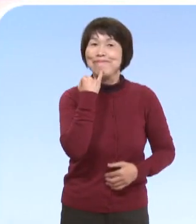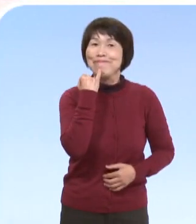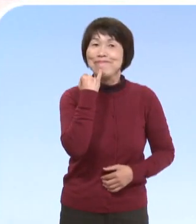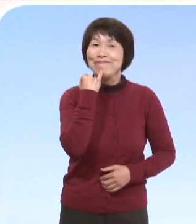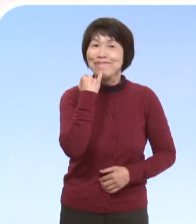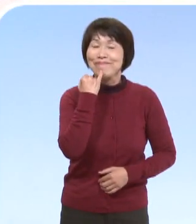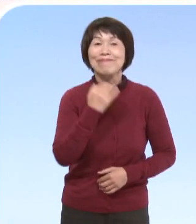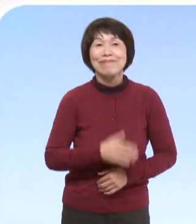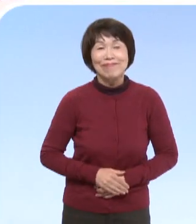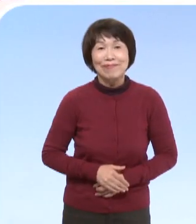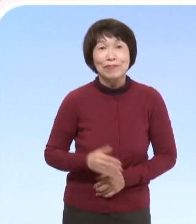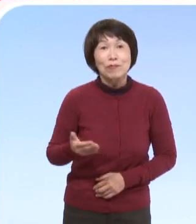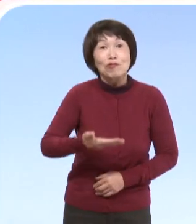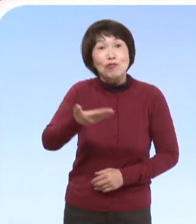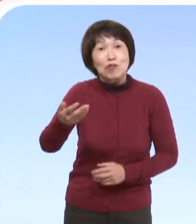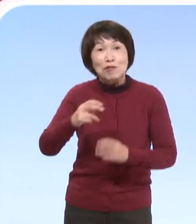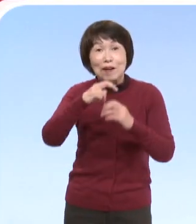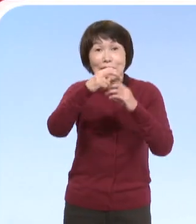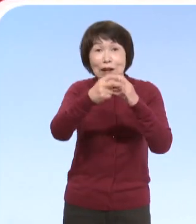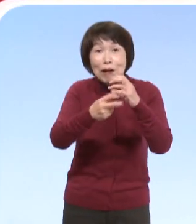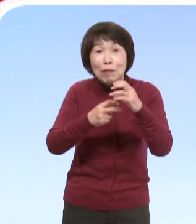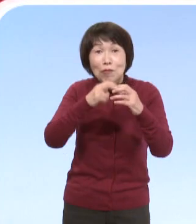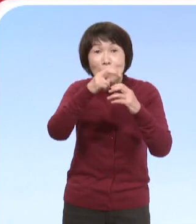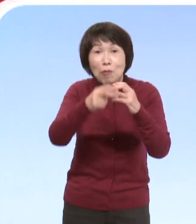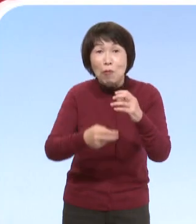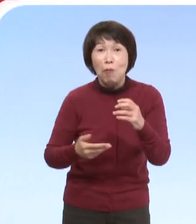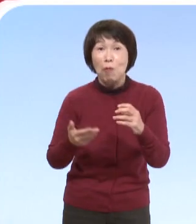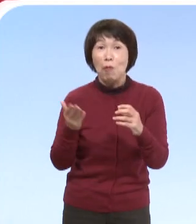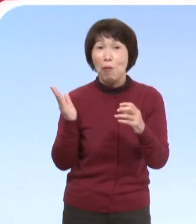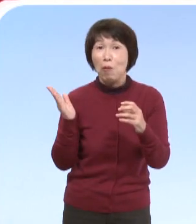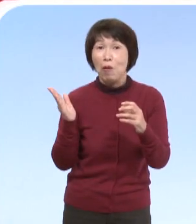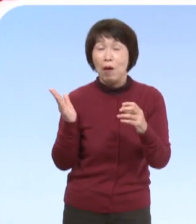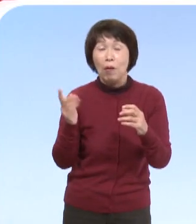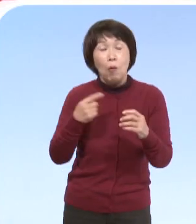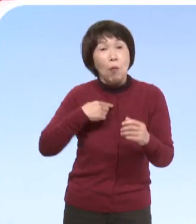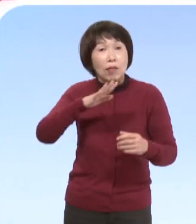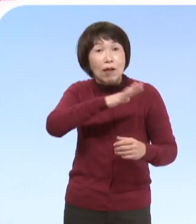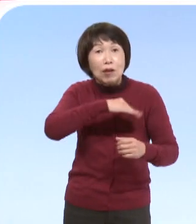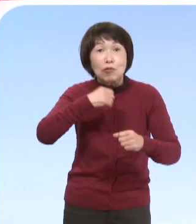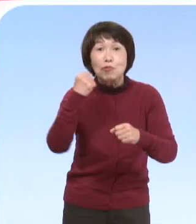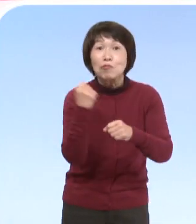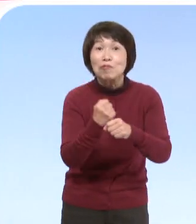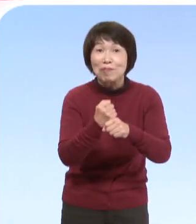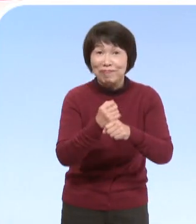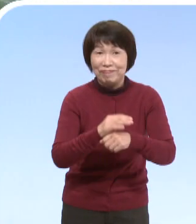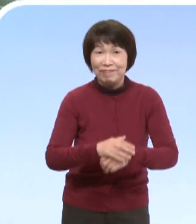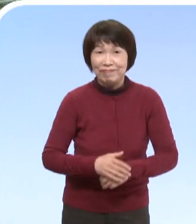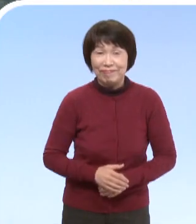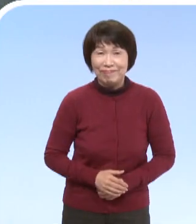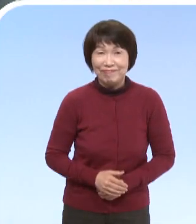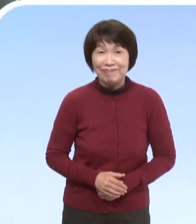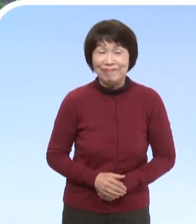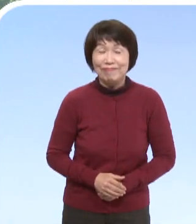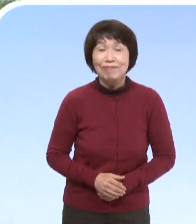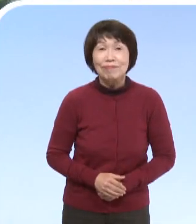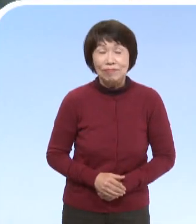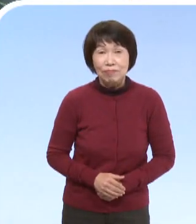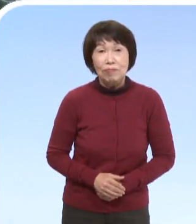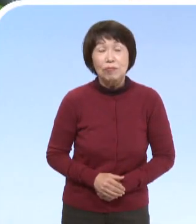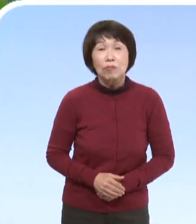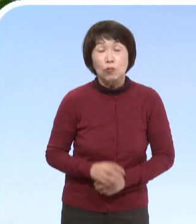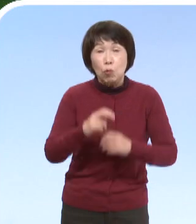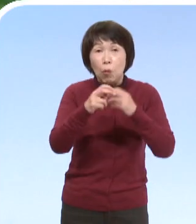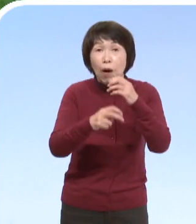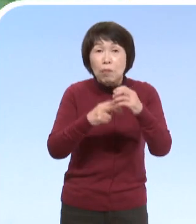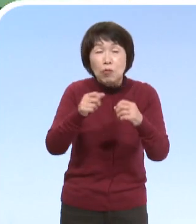任しといて。次はかんぴょうです。実はこれ私たちが作ってるんですよ。 2つ目はお